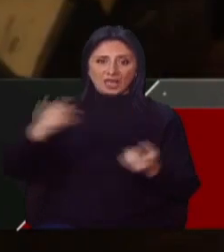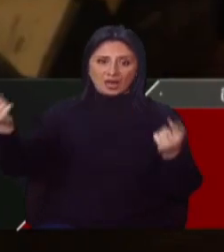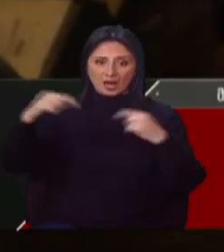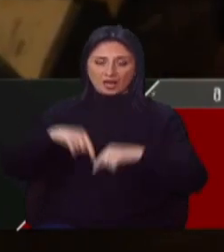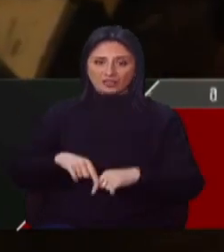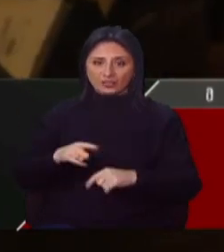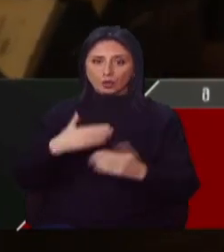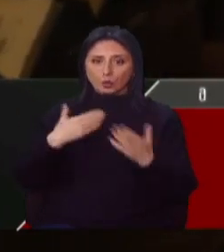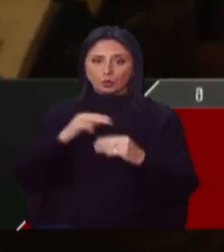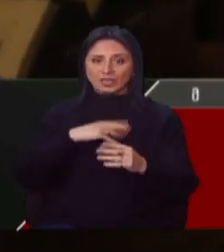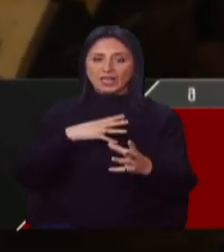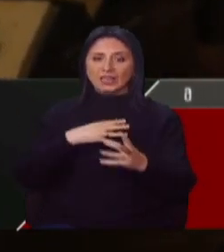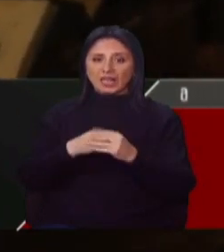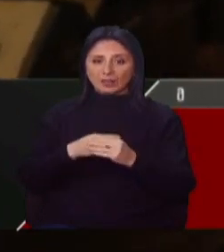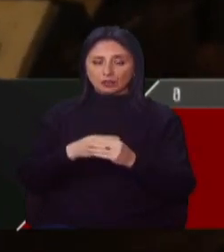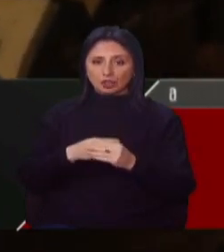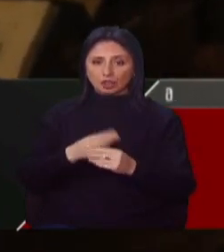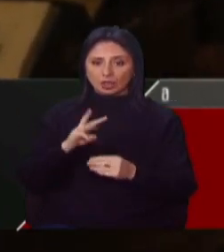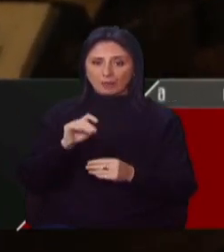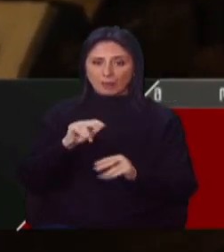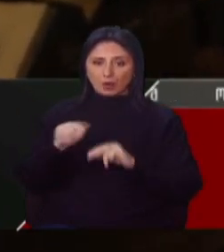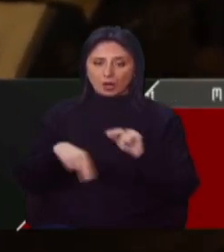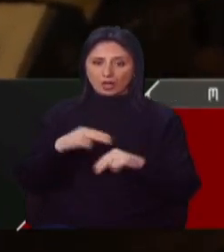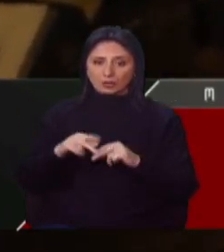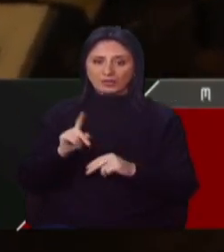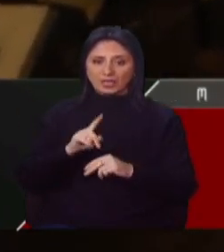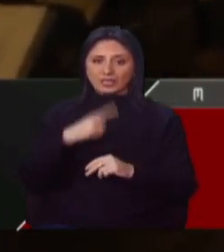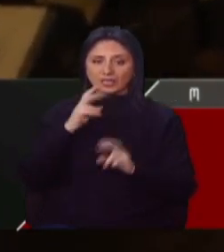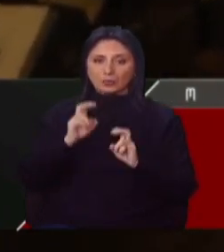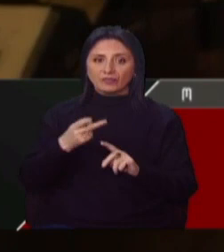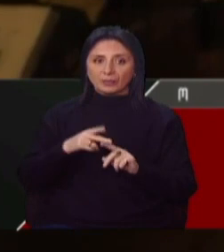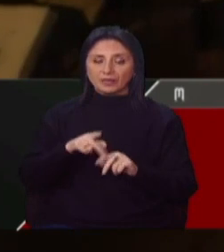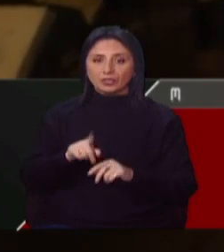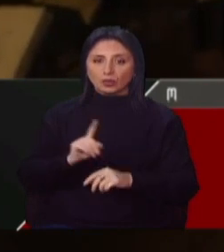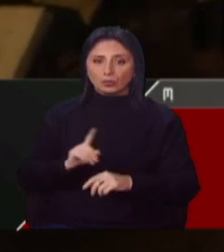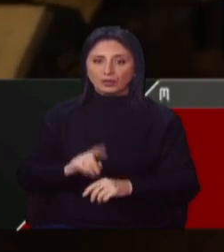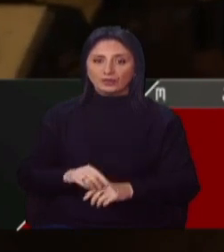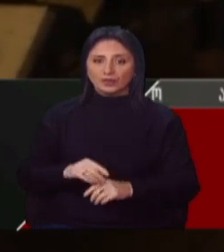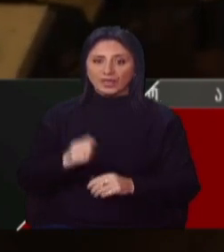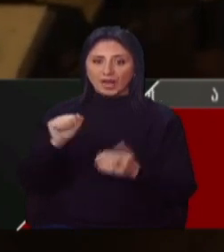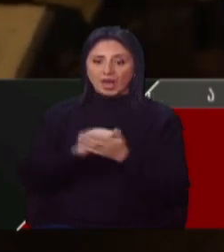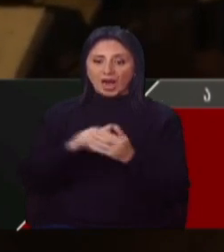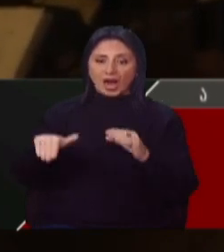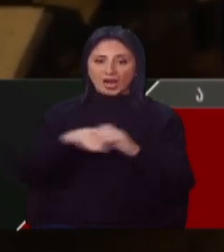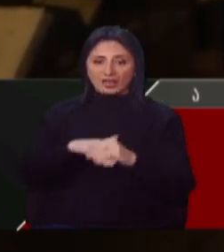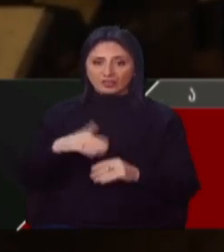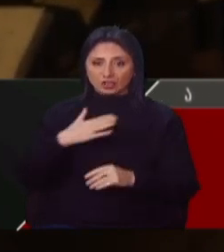საქართველოში. ეს არის ურთიერთთანამშრომლობის მემორანდუმი, რაც გულისხმობს იმას, რომ არქივი, რომელიც